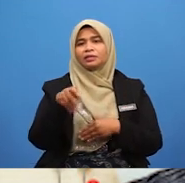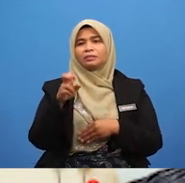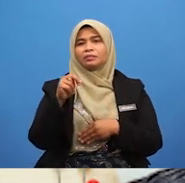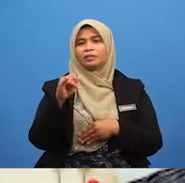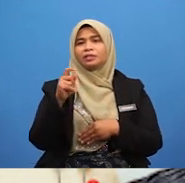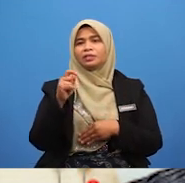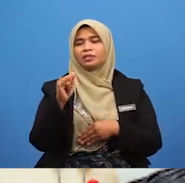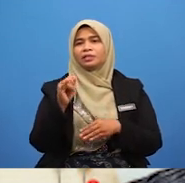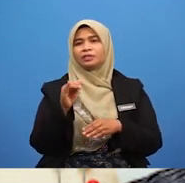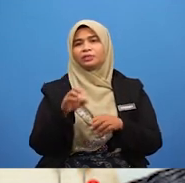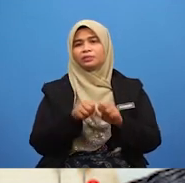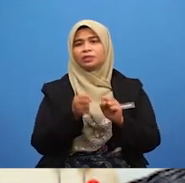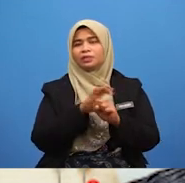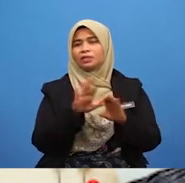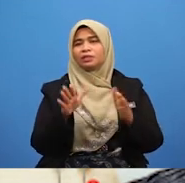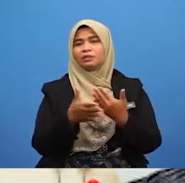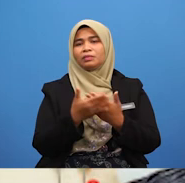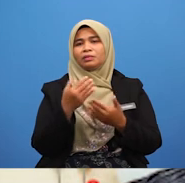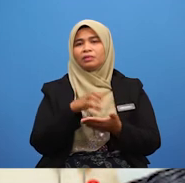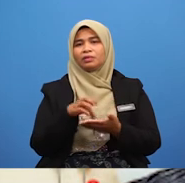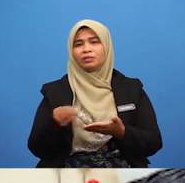tidak mudah berkarat.